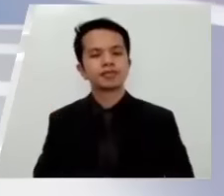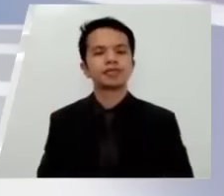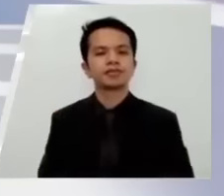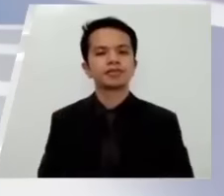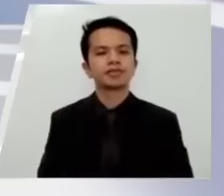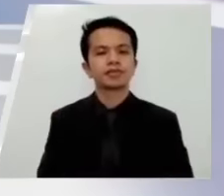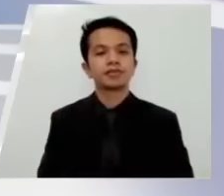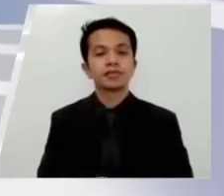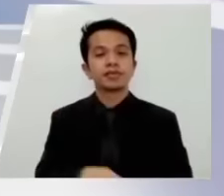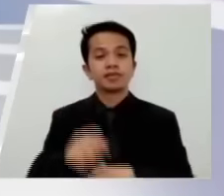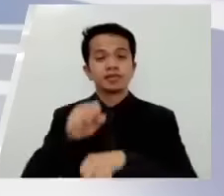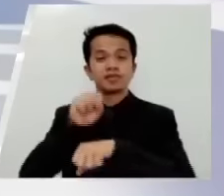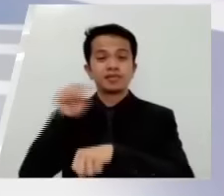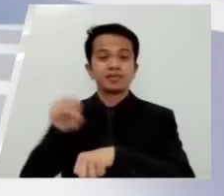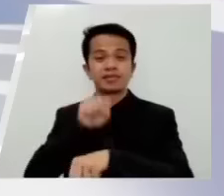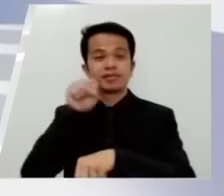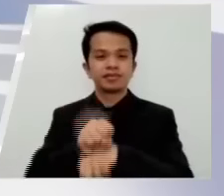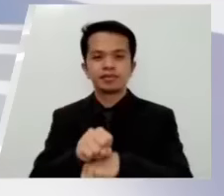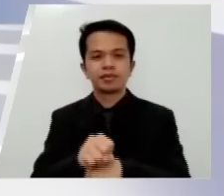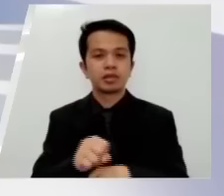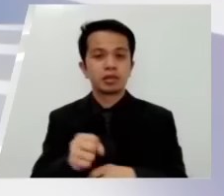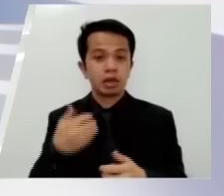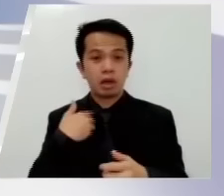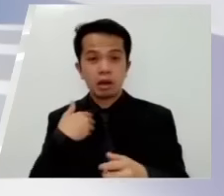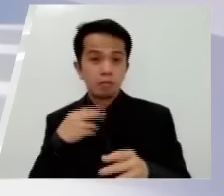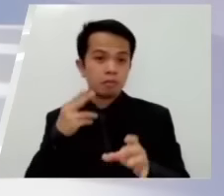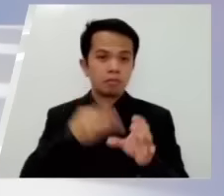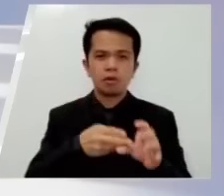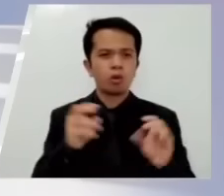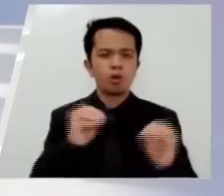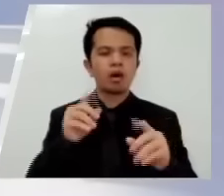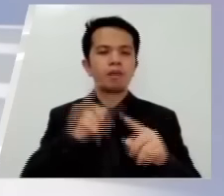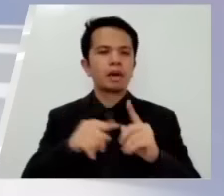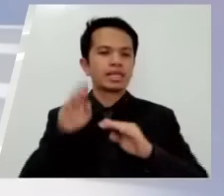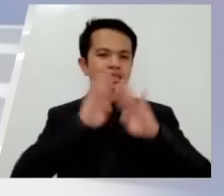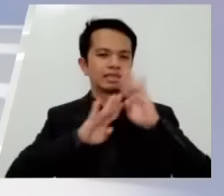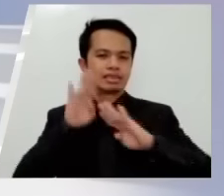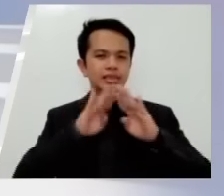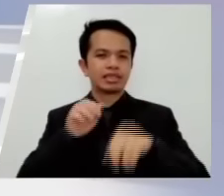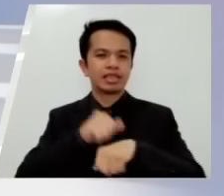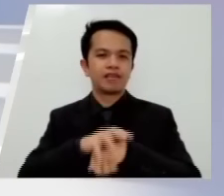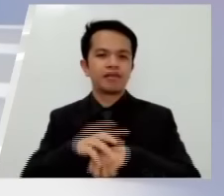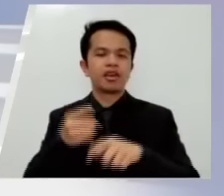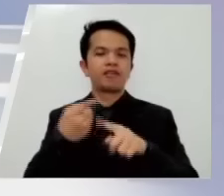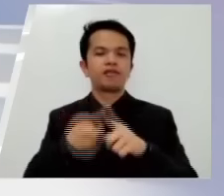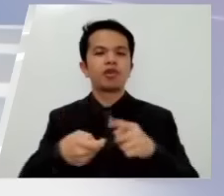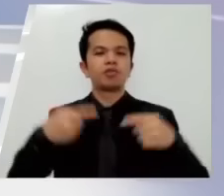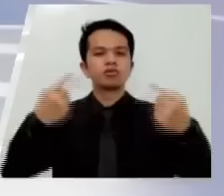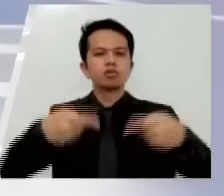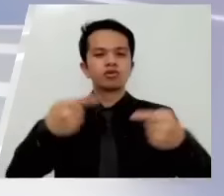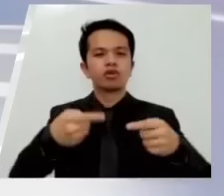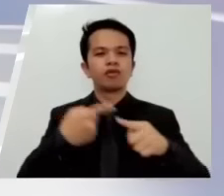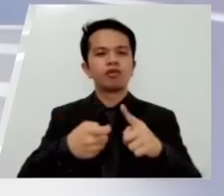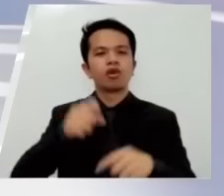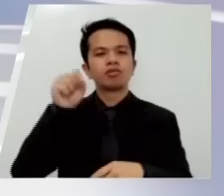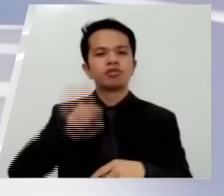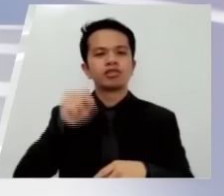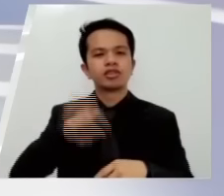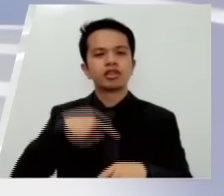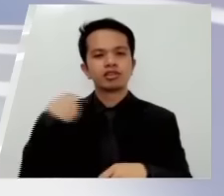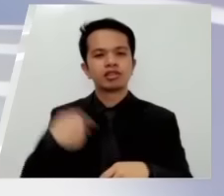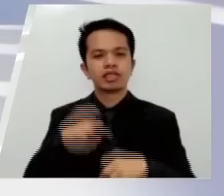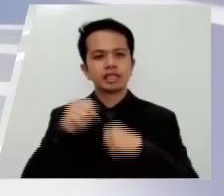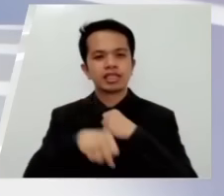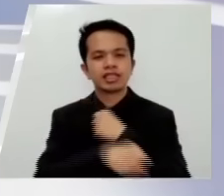Singapore, walang kinakampihan, pero nababahala sa epekto ng tensyon sa South China Sea. Tugon niya ng kanilang